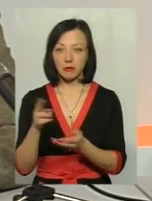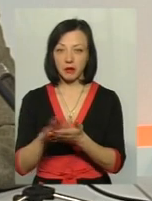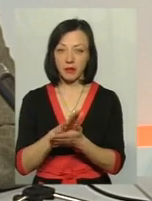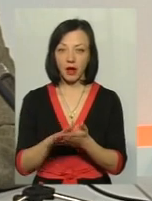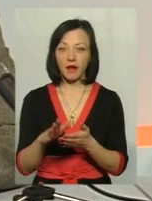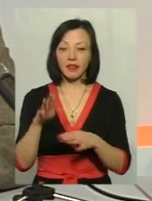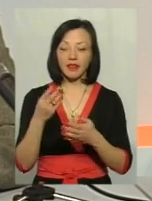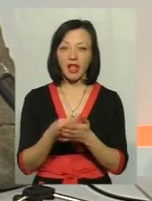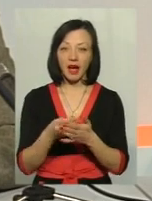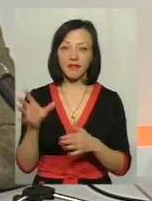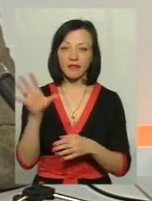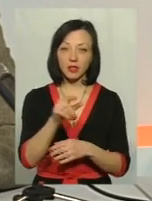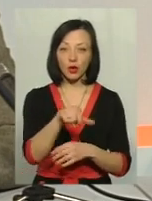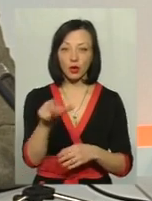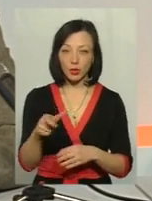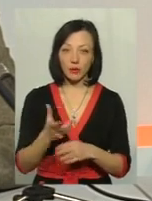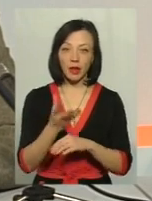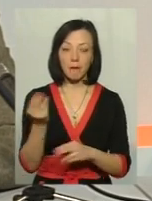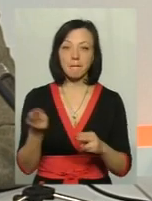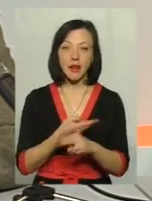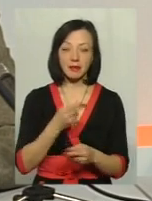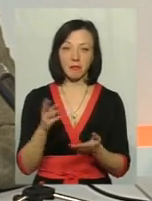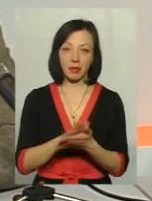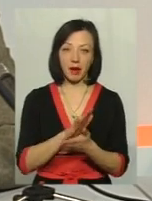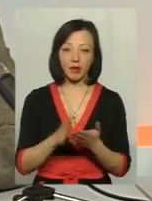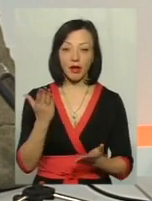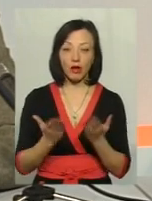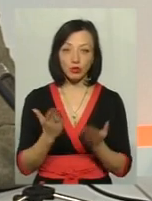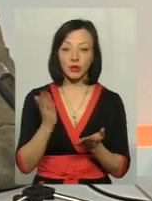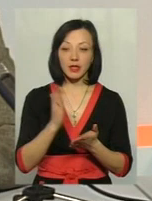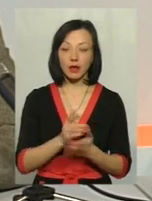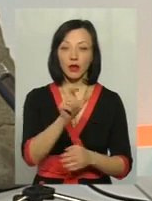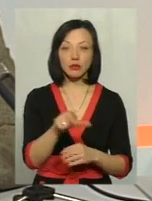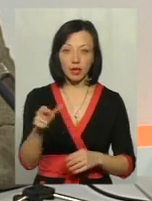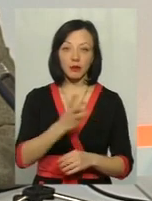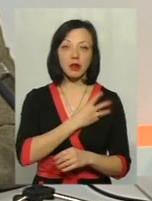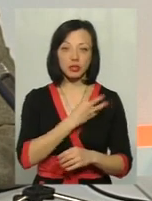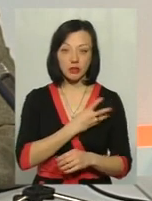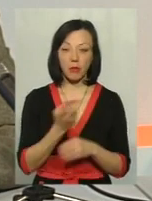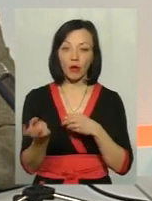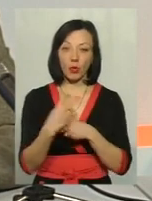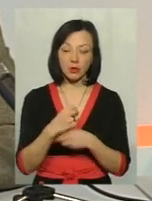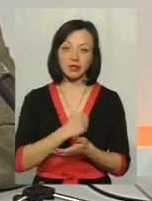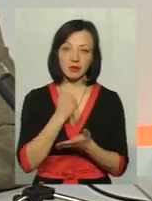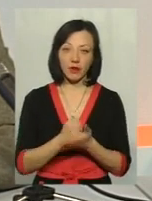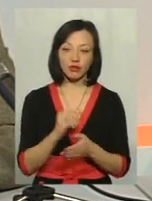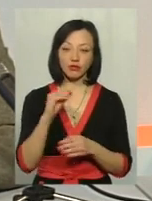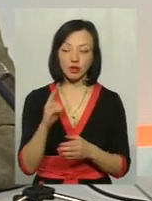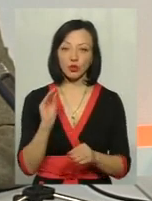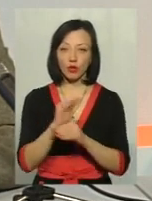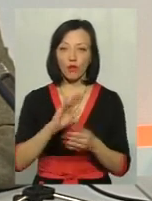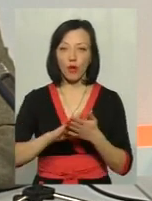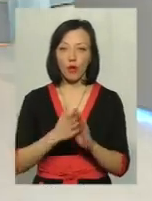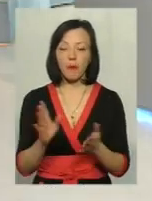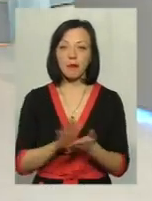тариф, який всі люди оплачують без прибирання. Якщо є у мешканців бажання, мешканці приходять і затверджують ЖЕКом додаткову